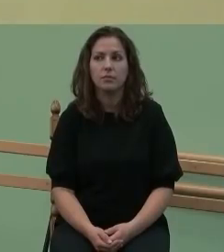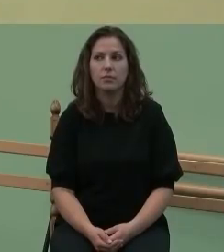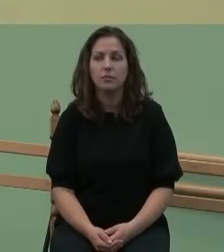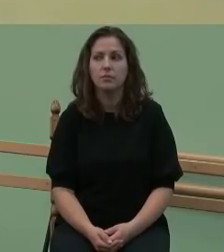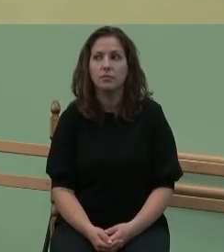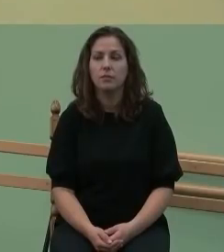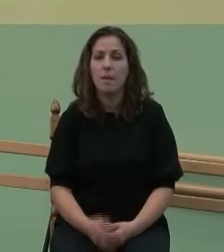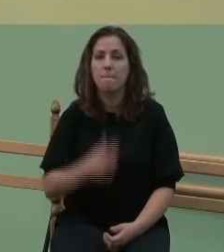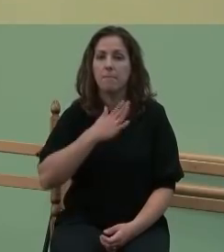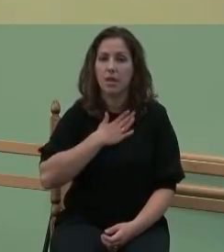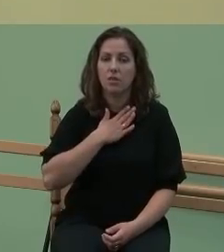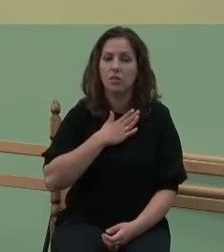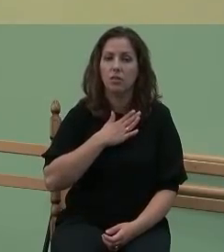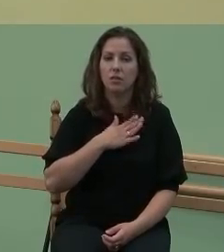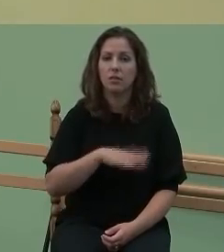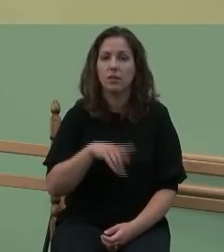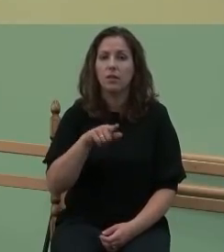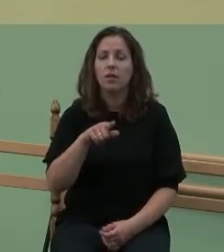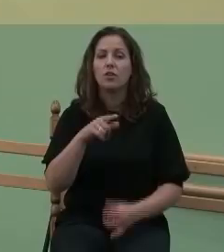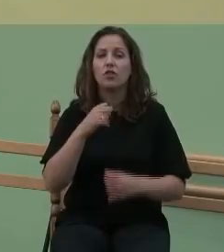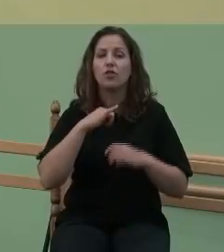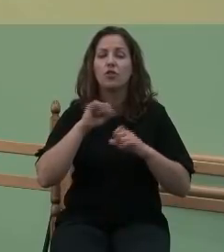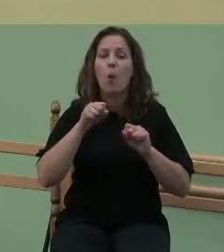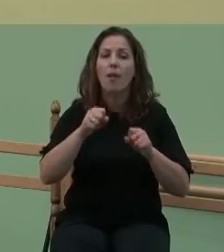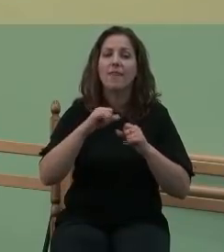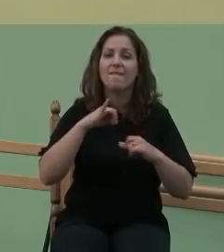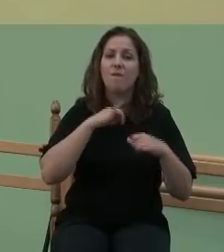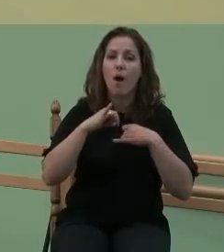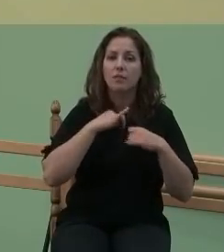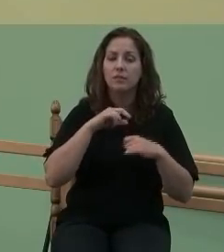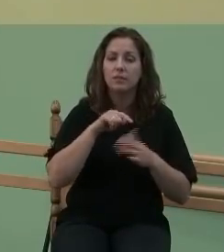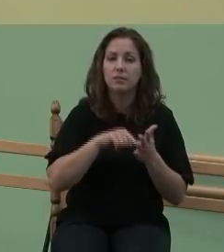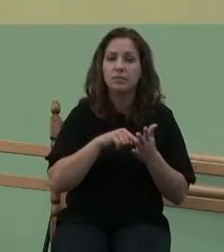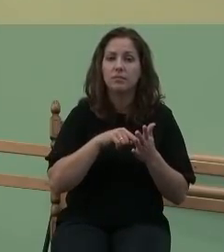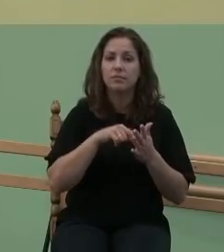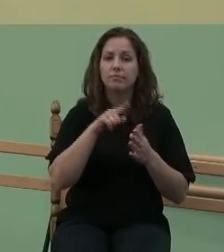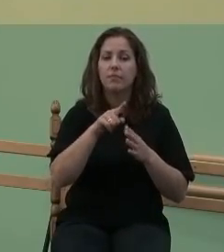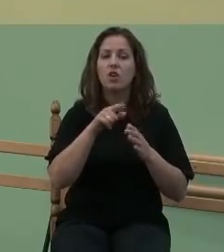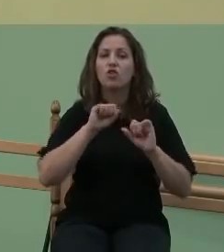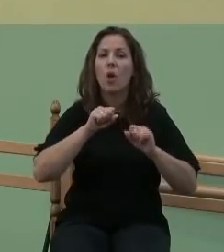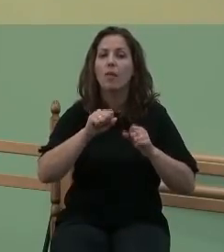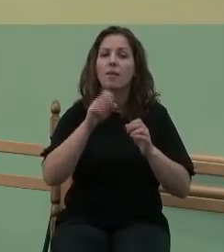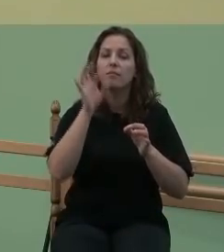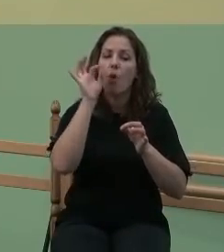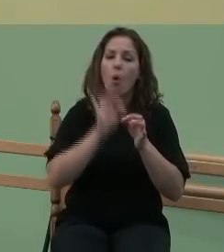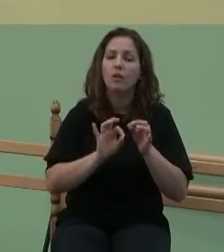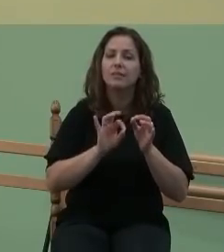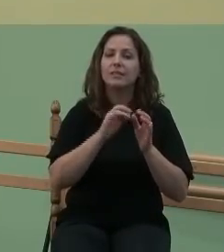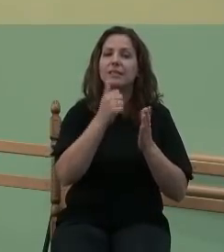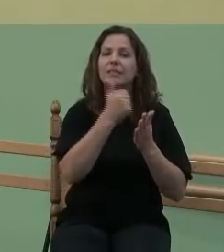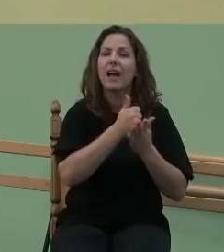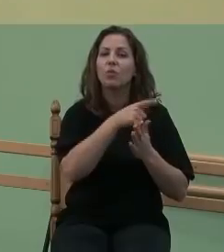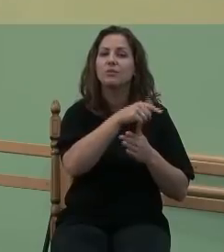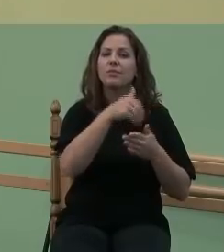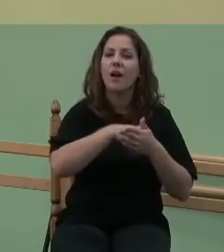Miecz i działanie władzy jest działaniem poprzez określone sankcje,